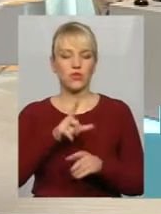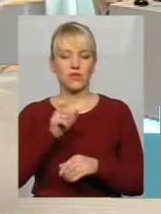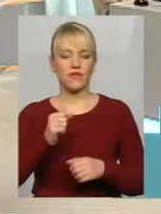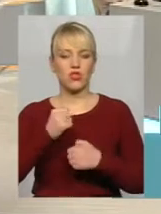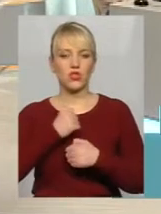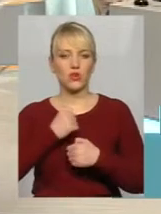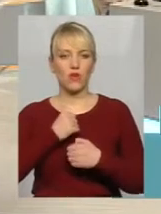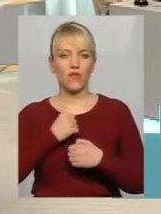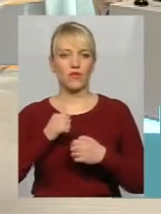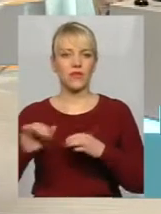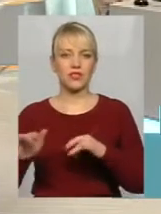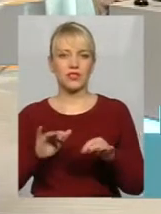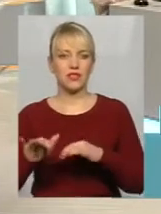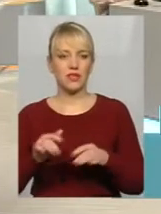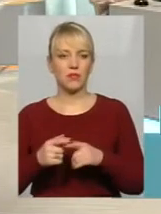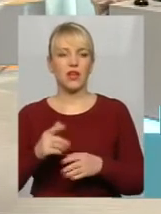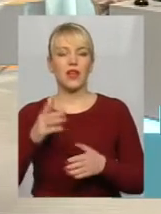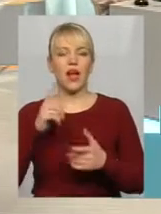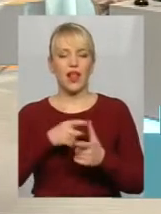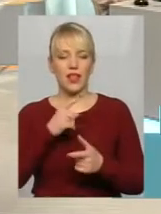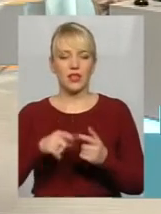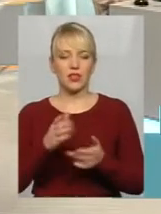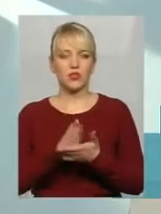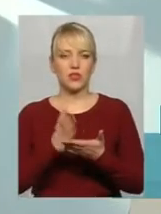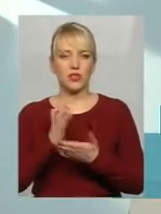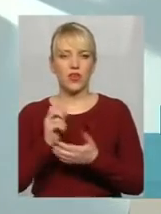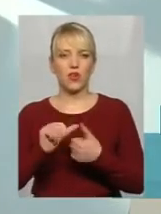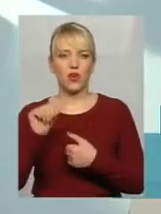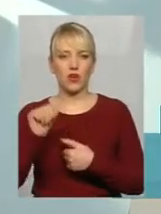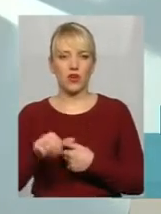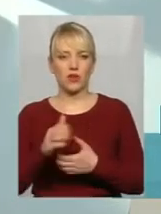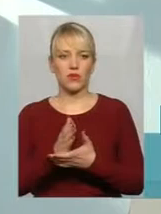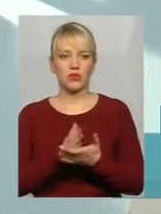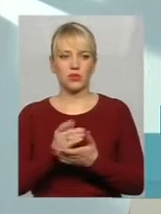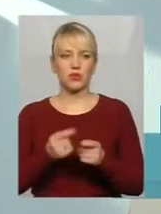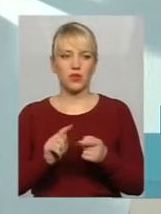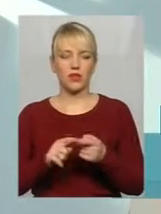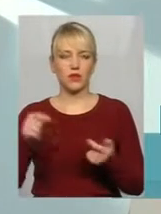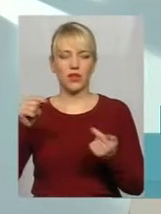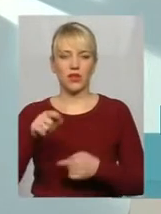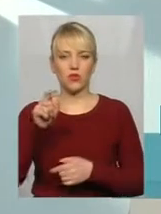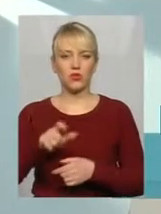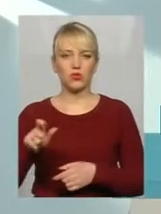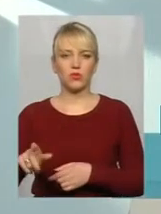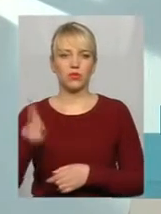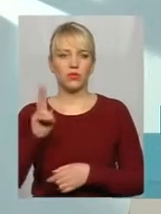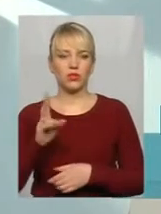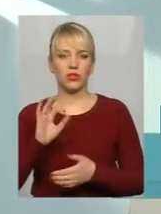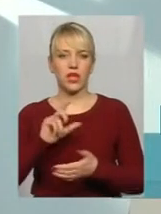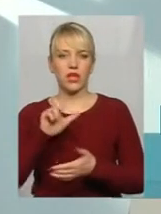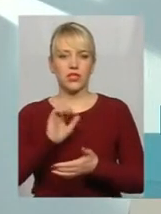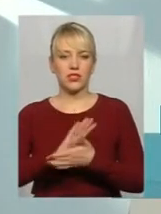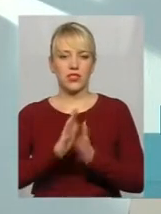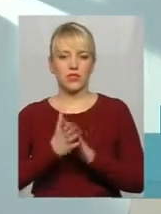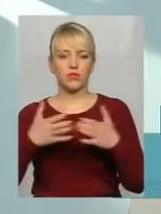Альтернативна служба існує як вид окремої служби. Їй підлягають особи, які за станом